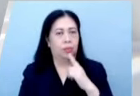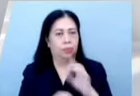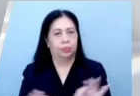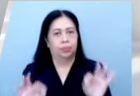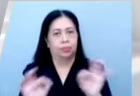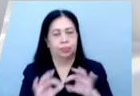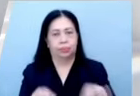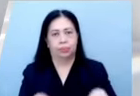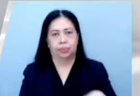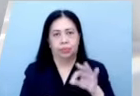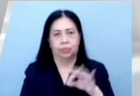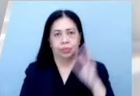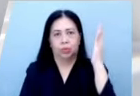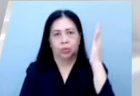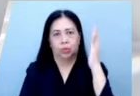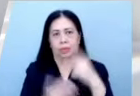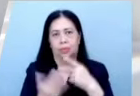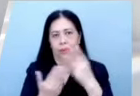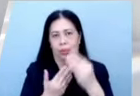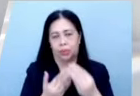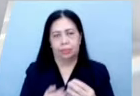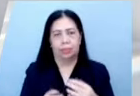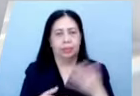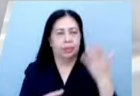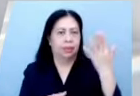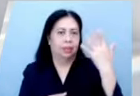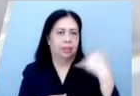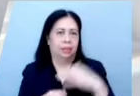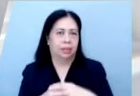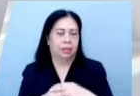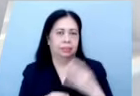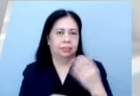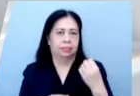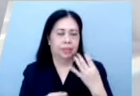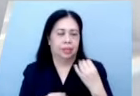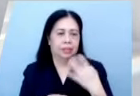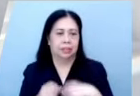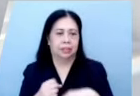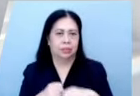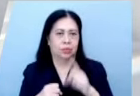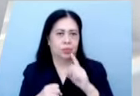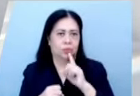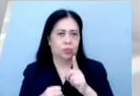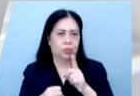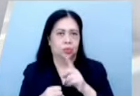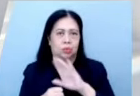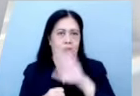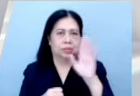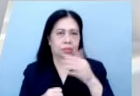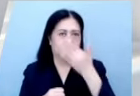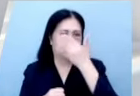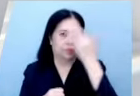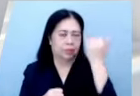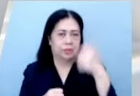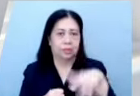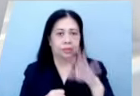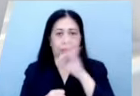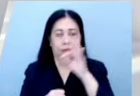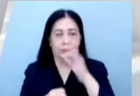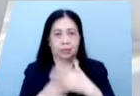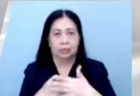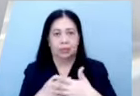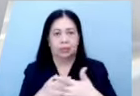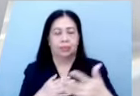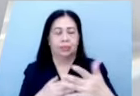sa noontime programming sa nakalipas na mga dekada na tiyak na di malilimutan ng mga Pilipino sa darating na mga